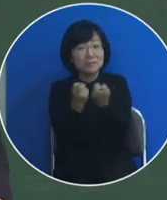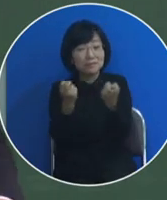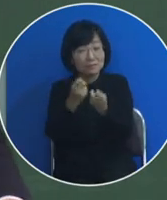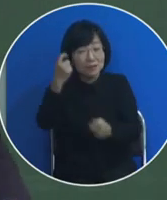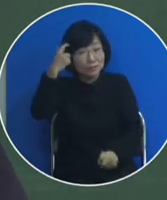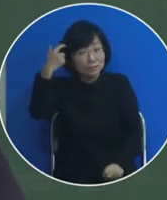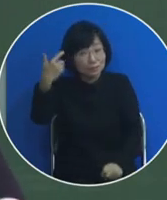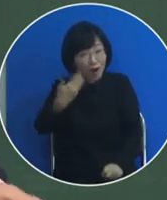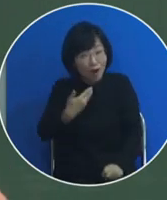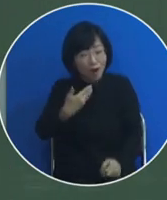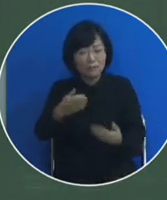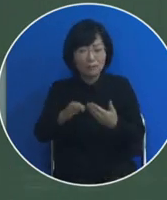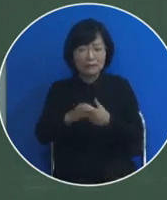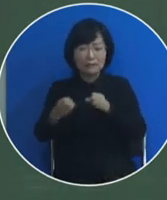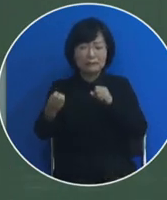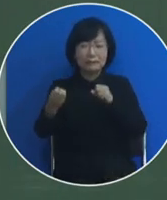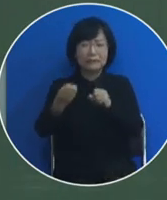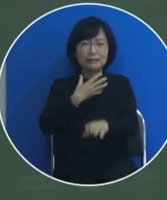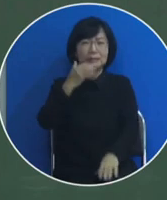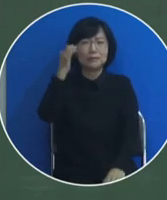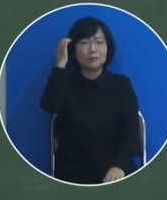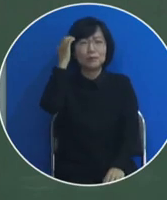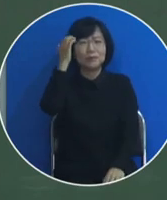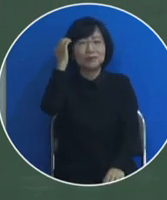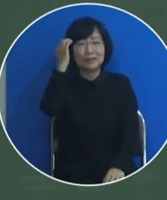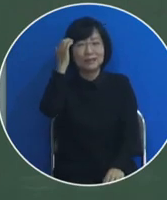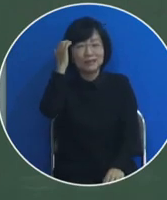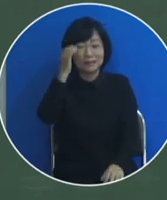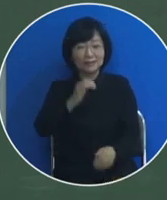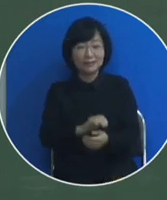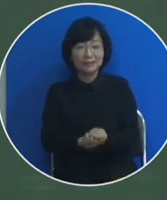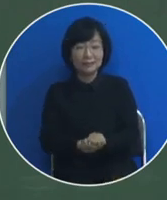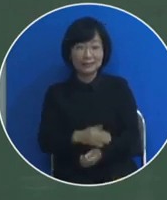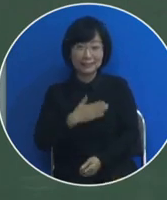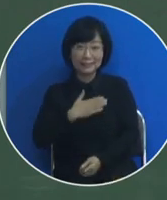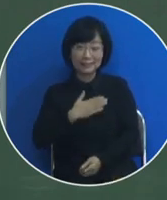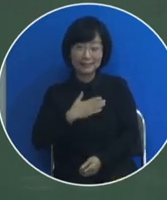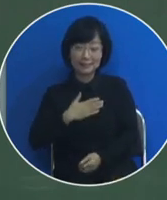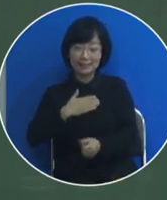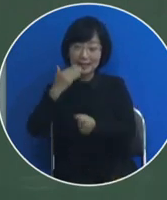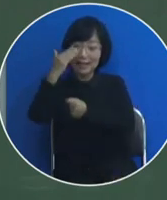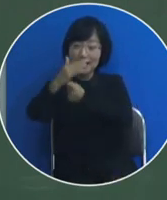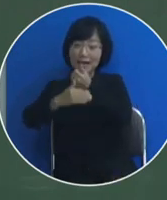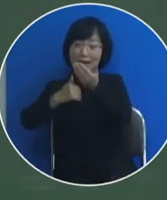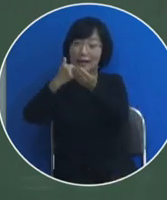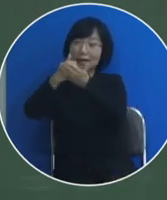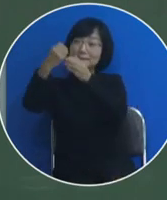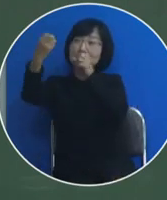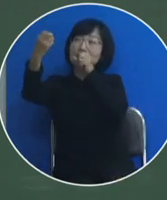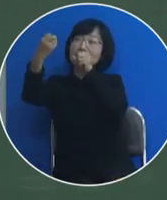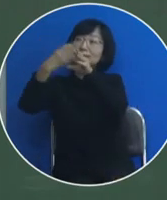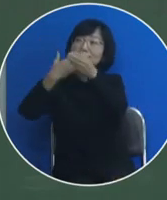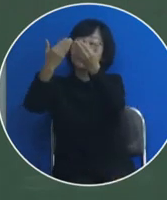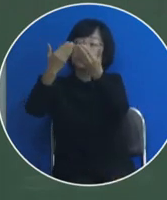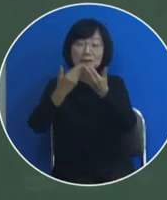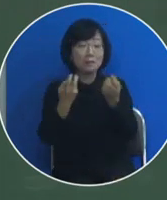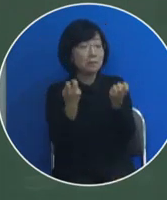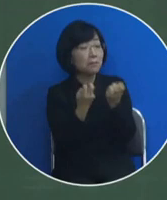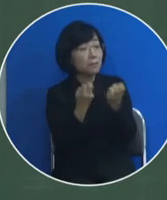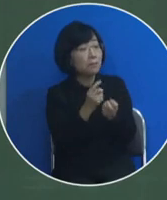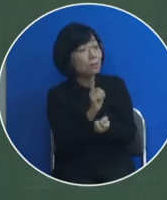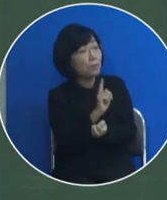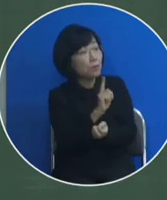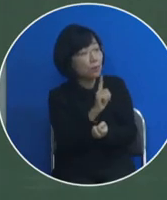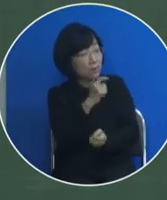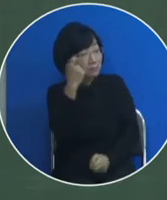very difficult to answer immediately. 어떻게 하면은 내가 하나님의 응답을 받을 수 있을까요? 이렇게 묻는다면은 막상 대답하기 힘들 겁니다.